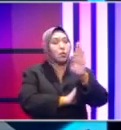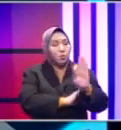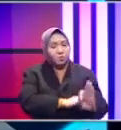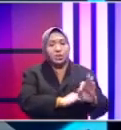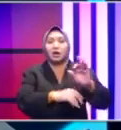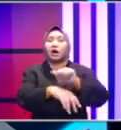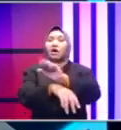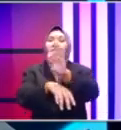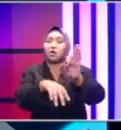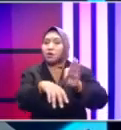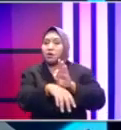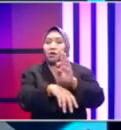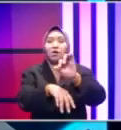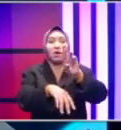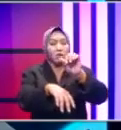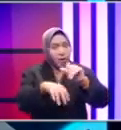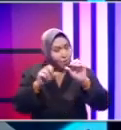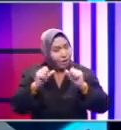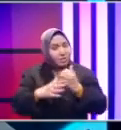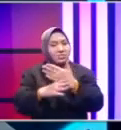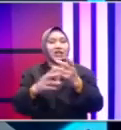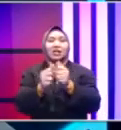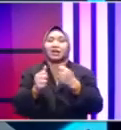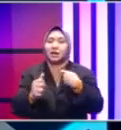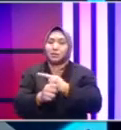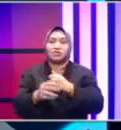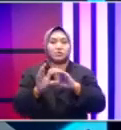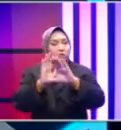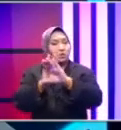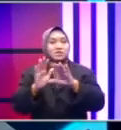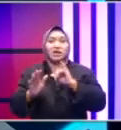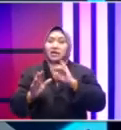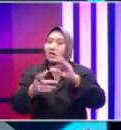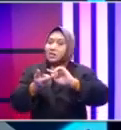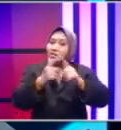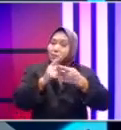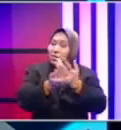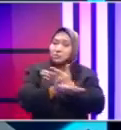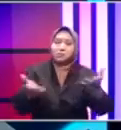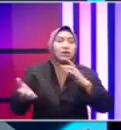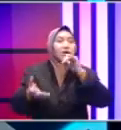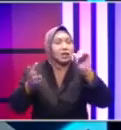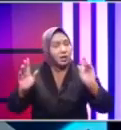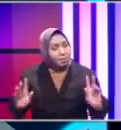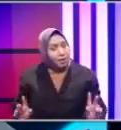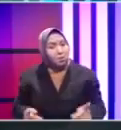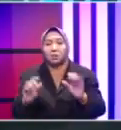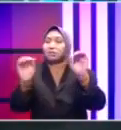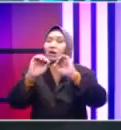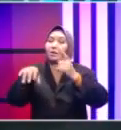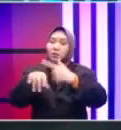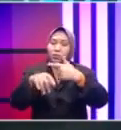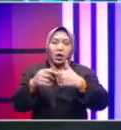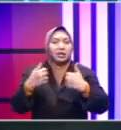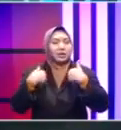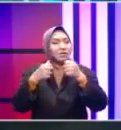detail nanti balik oksigen demi kalau meccayla saye betul sahabat-sahabat yang tak berpeluang untuk saat ini berada di